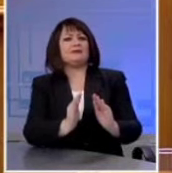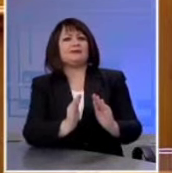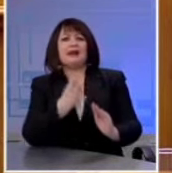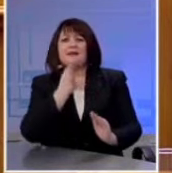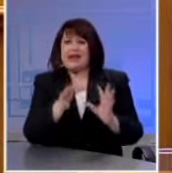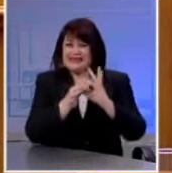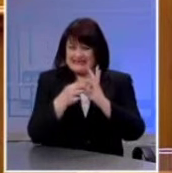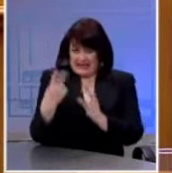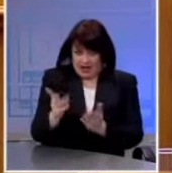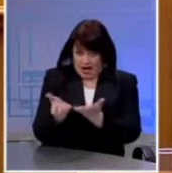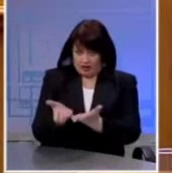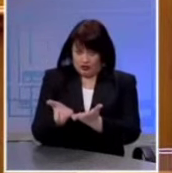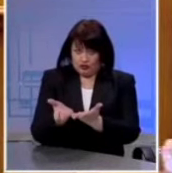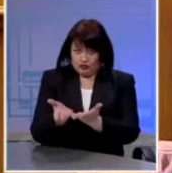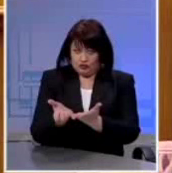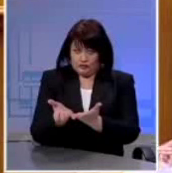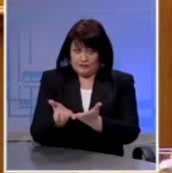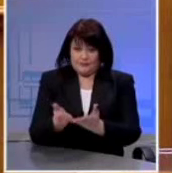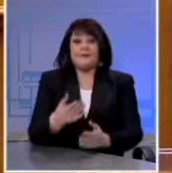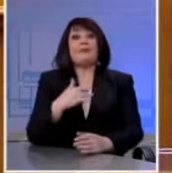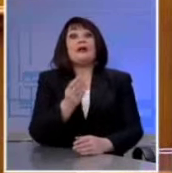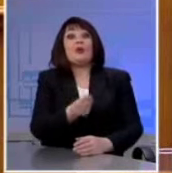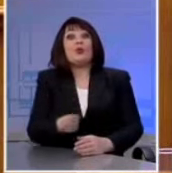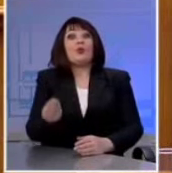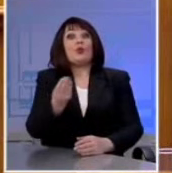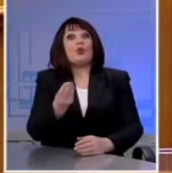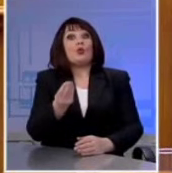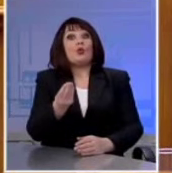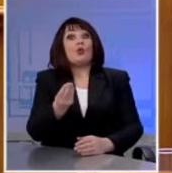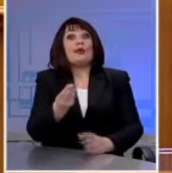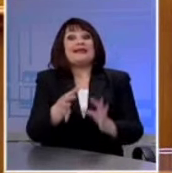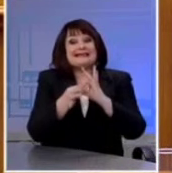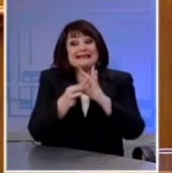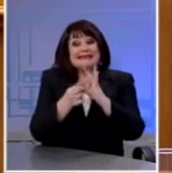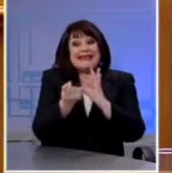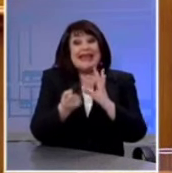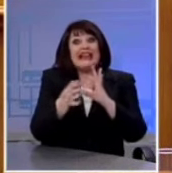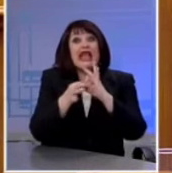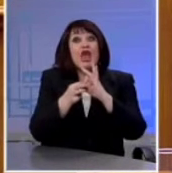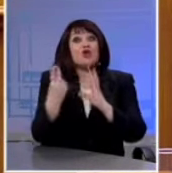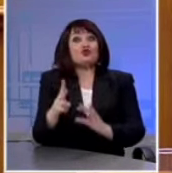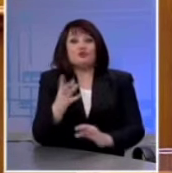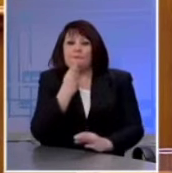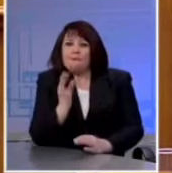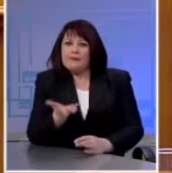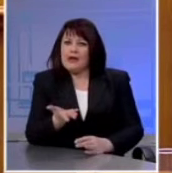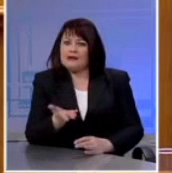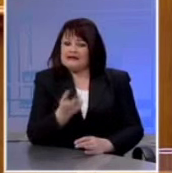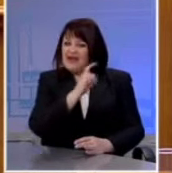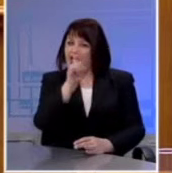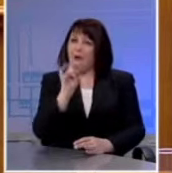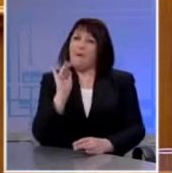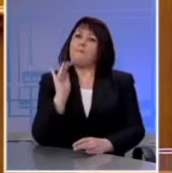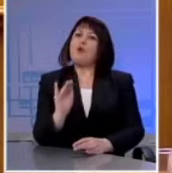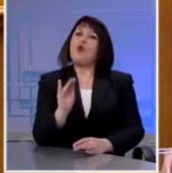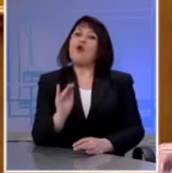σας συνεργάτης, ή ακόμη περισσότερο σαν να ήταν δικό σας συνεταίρος. Είναι μια απορία